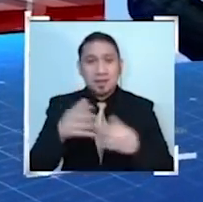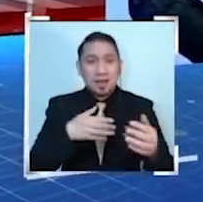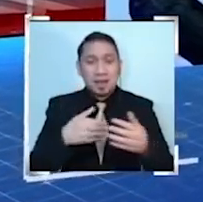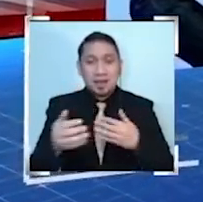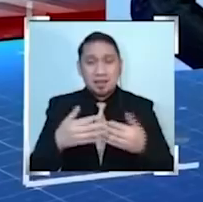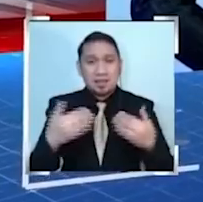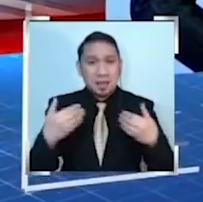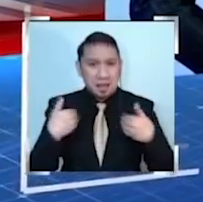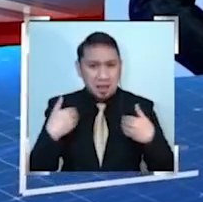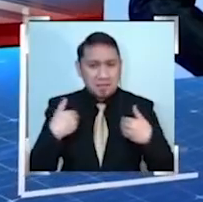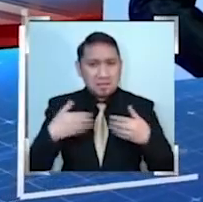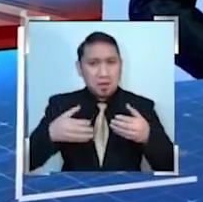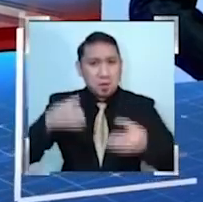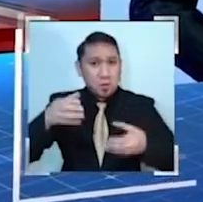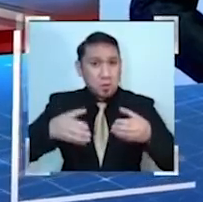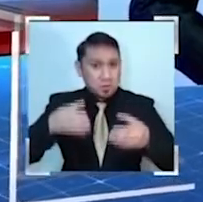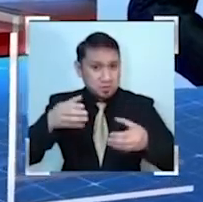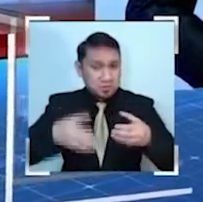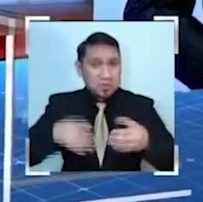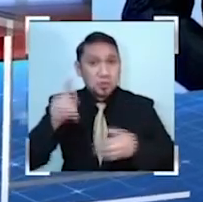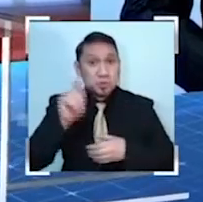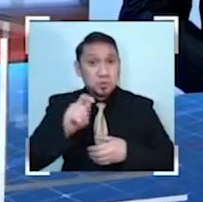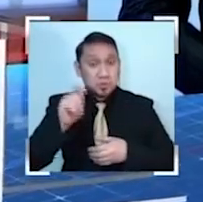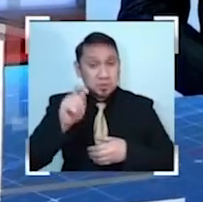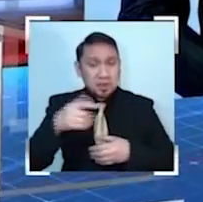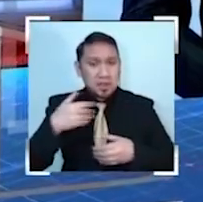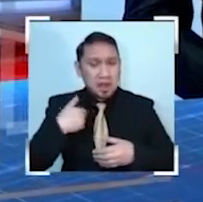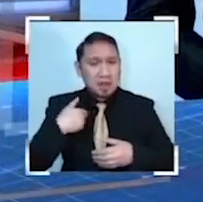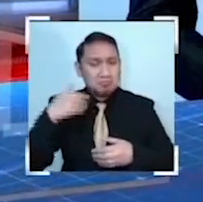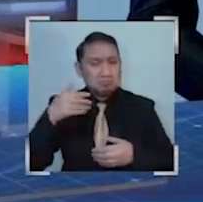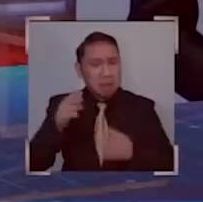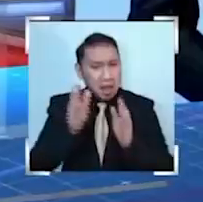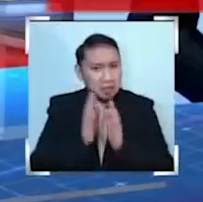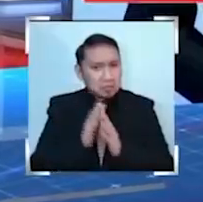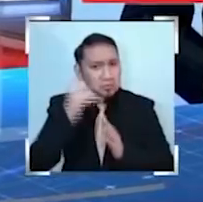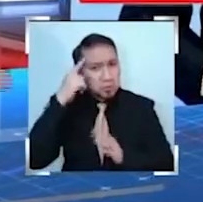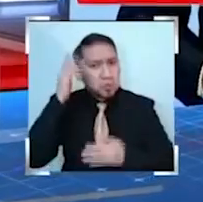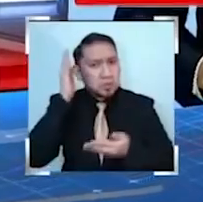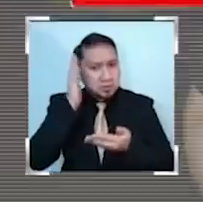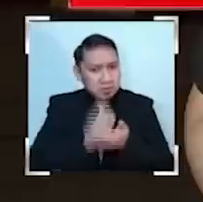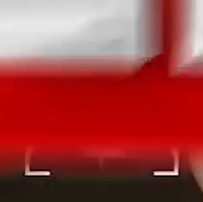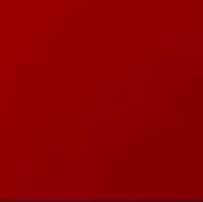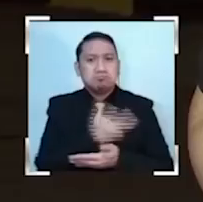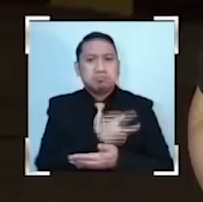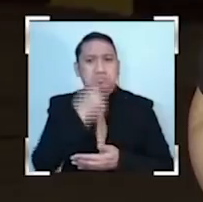petisyong nagpapatigil sa pagpabakuna. Saksilay si Jamie Santos.